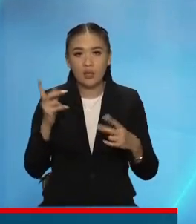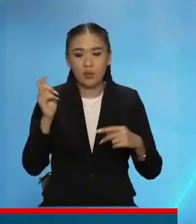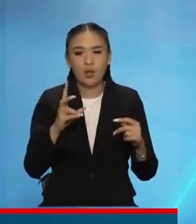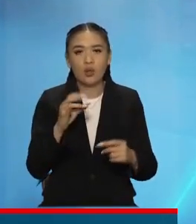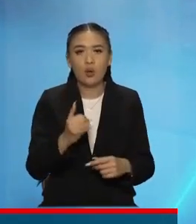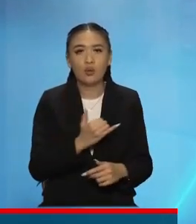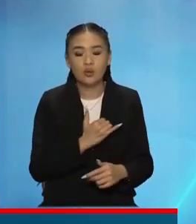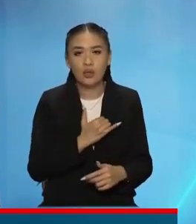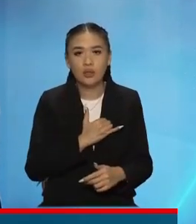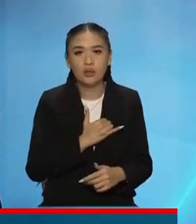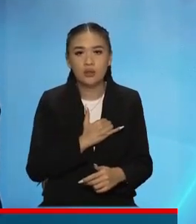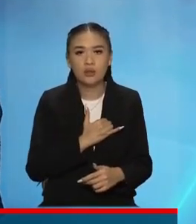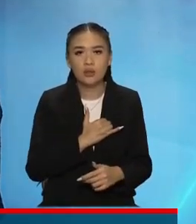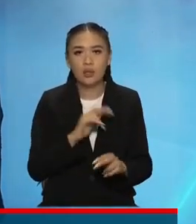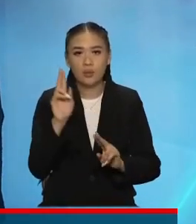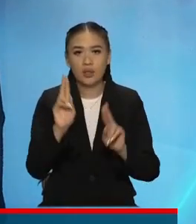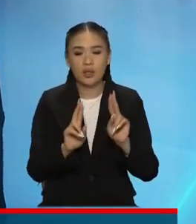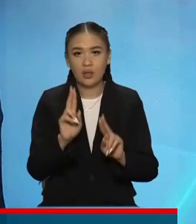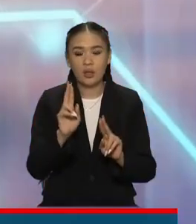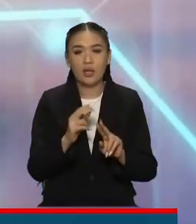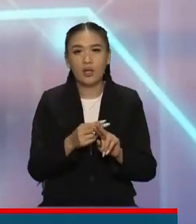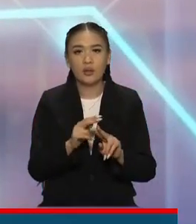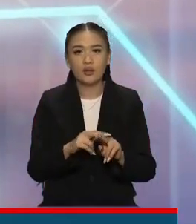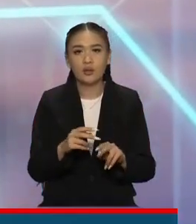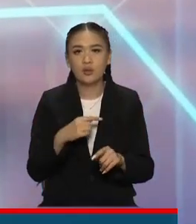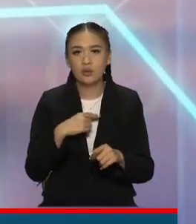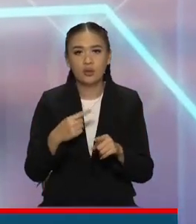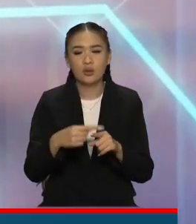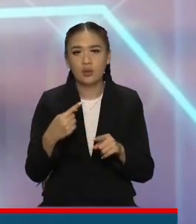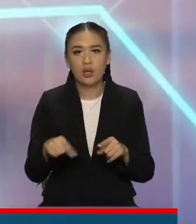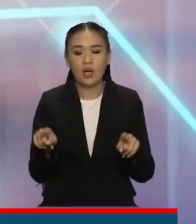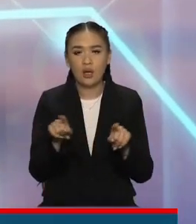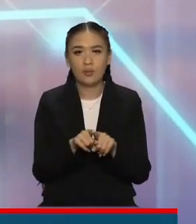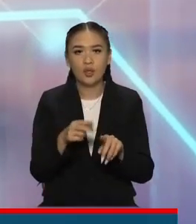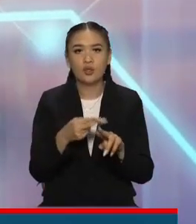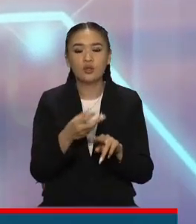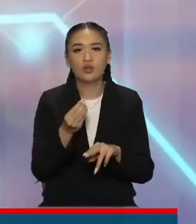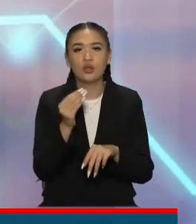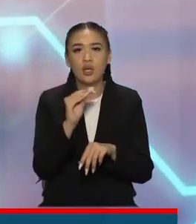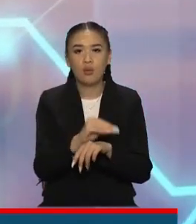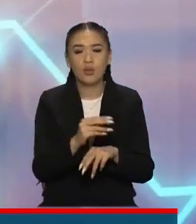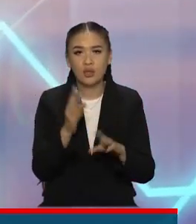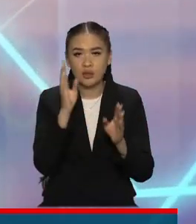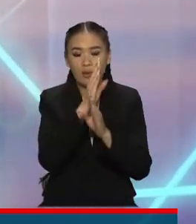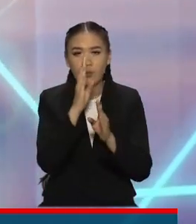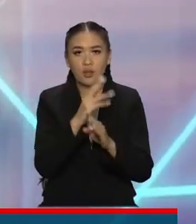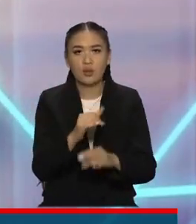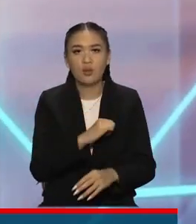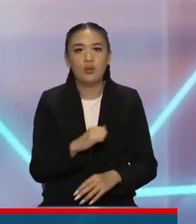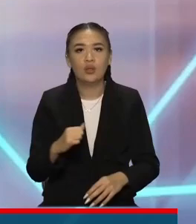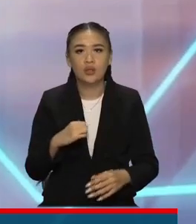біздің менталитетімізде бұл, білмеймін, бізге келмейтін секілді, оның үстіне біздің табиғаттың өзі, мысалы